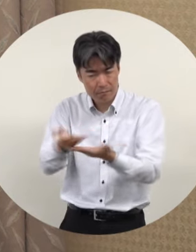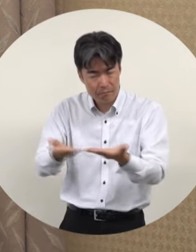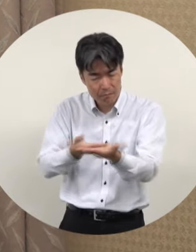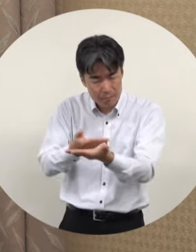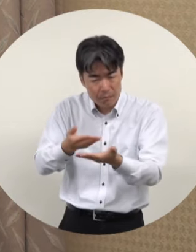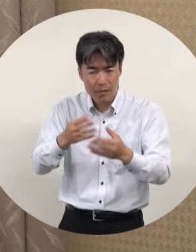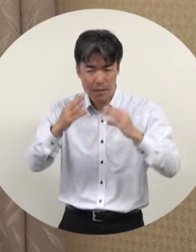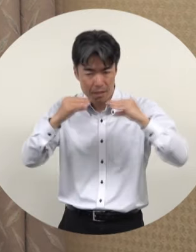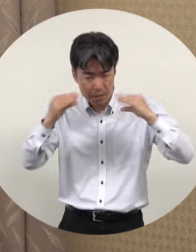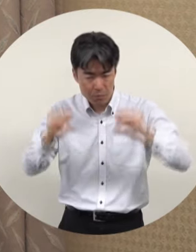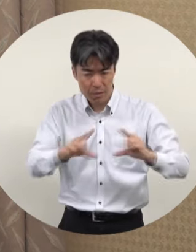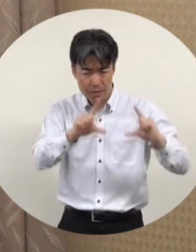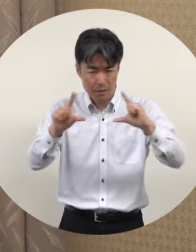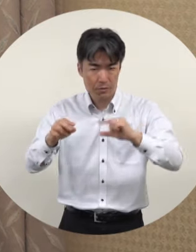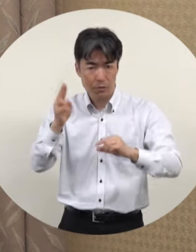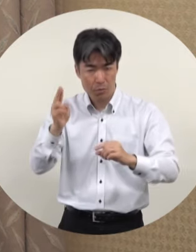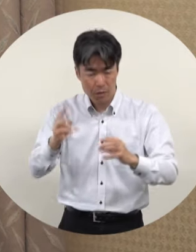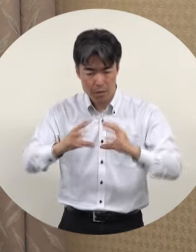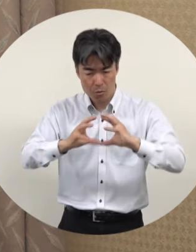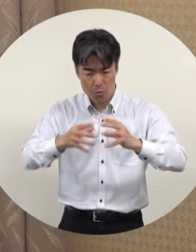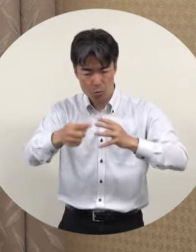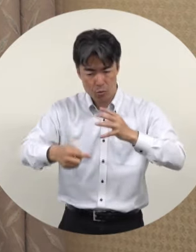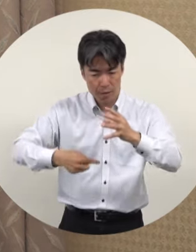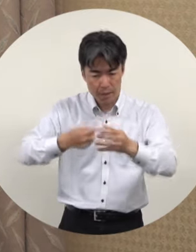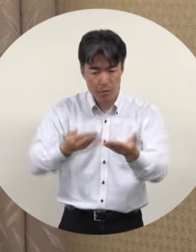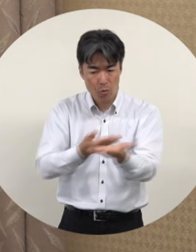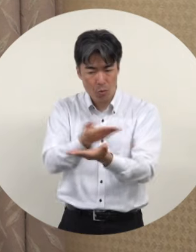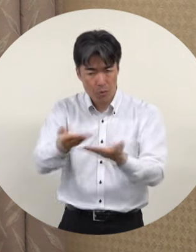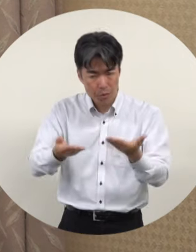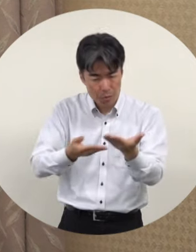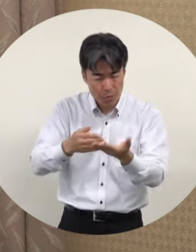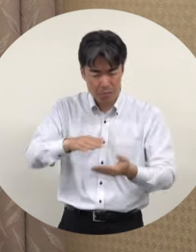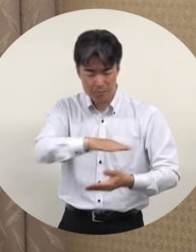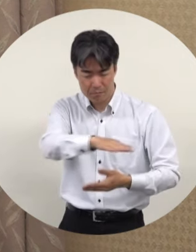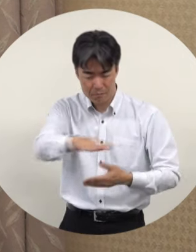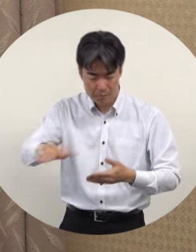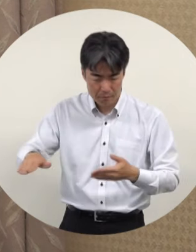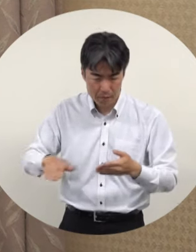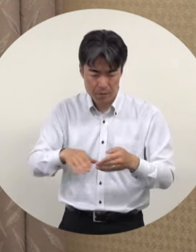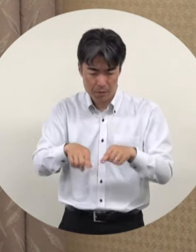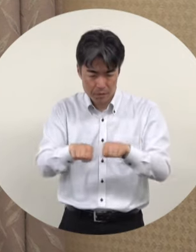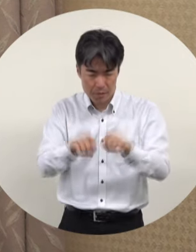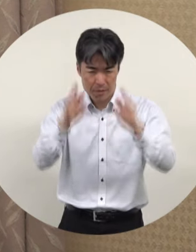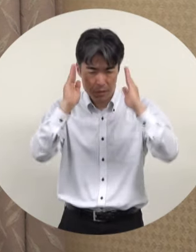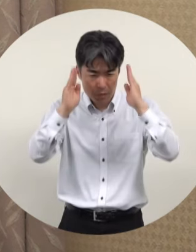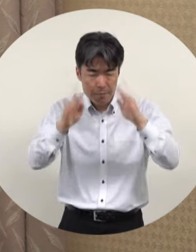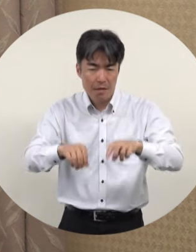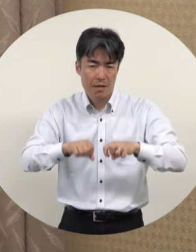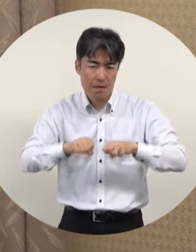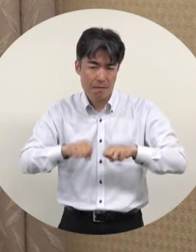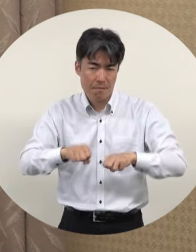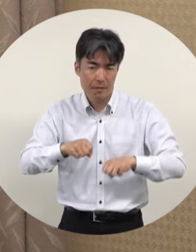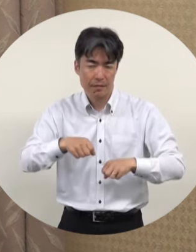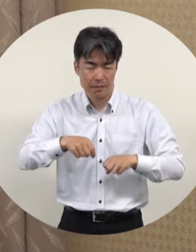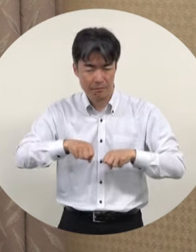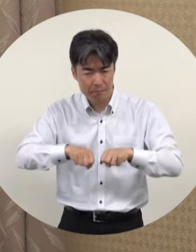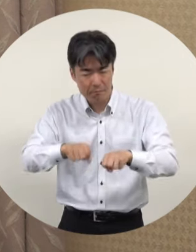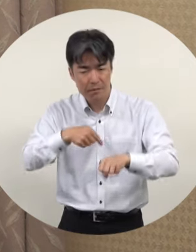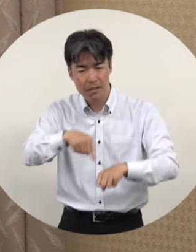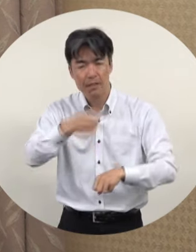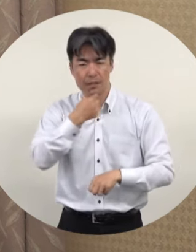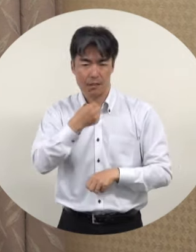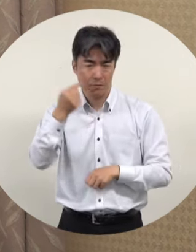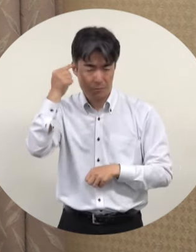せる街づくりを目指して、国際交流をみんなでまた一生懸命頑張